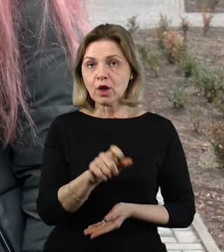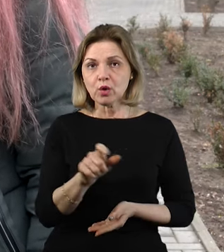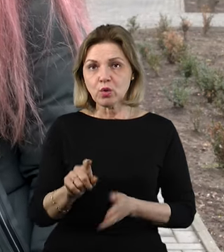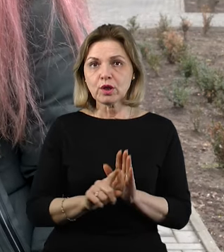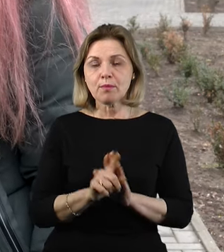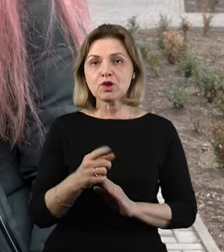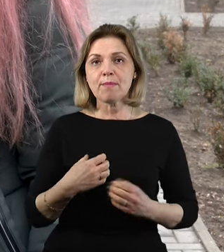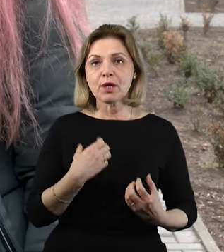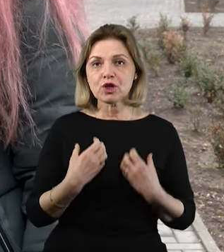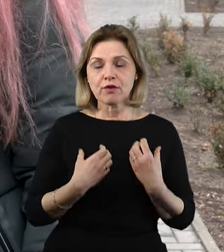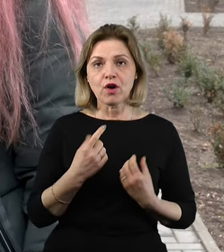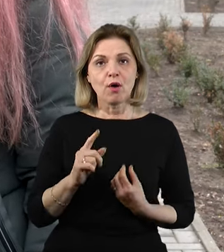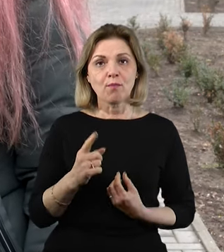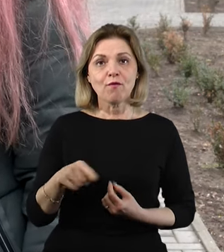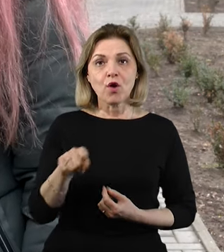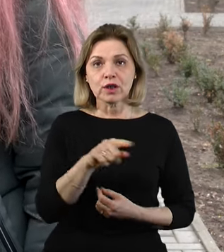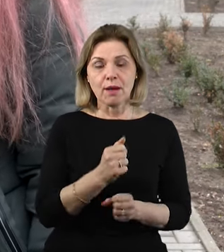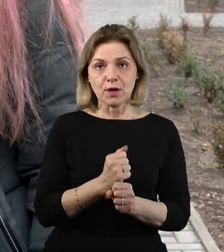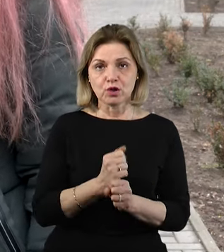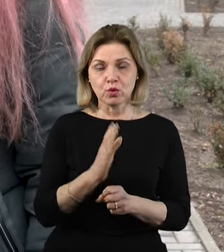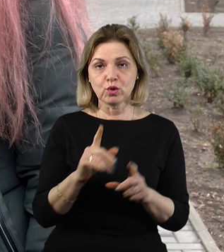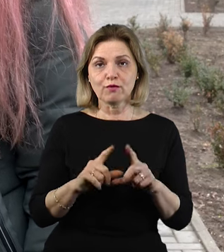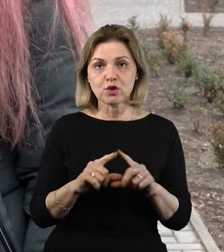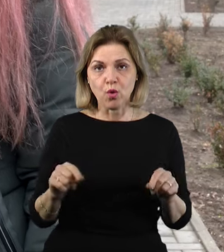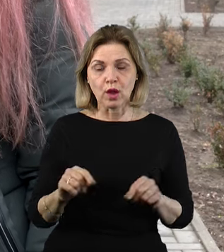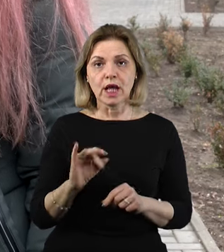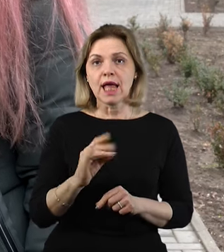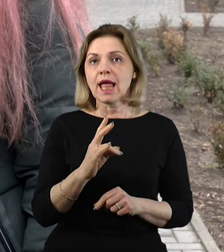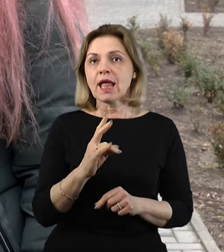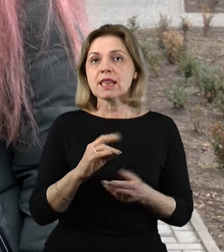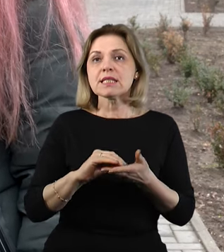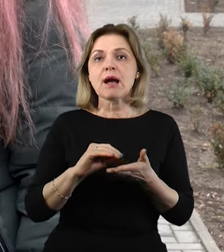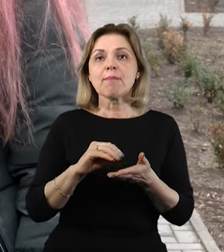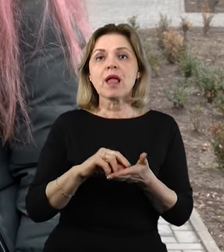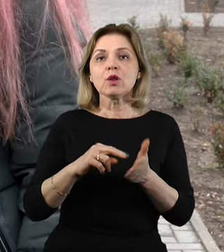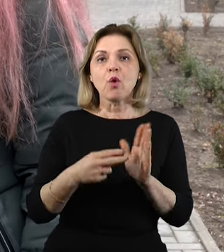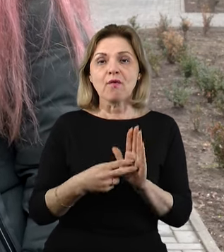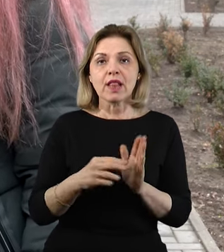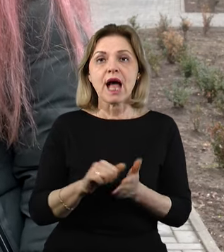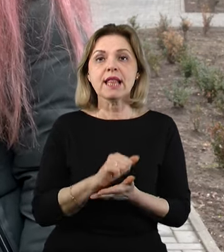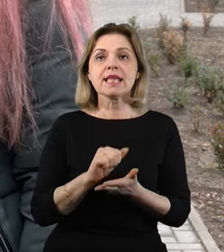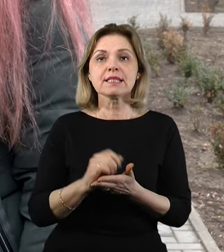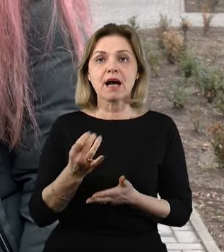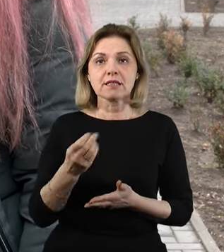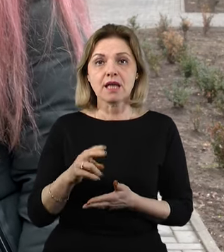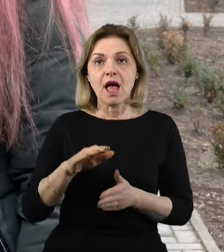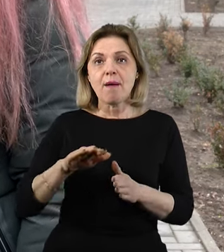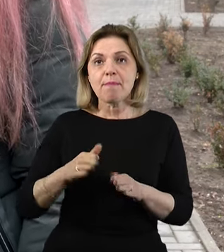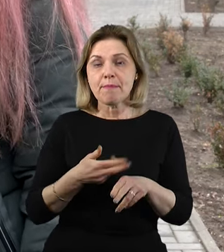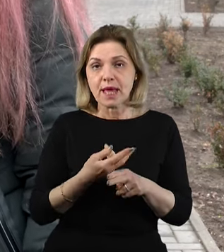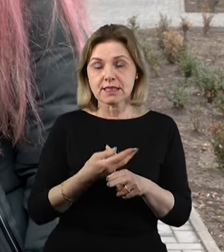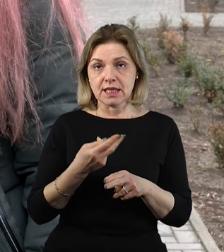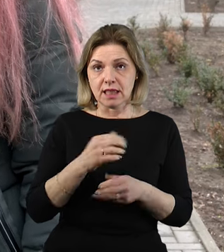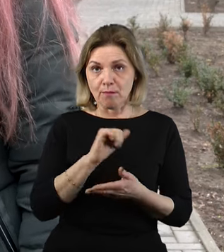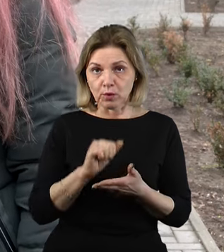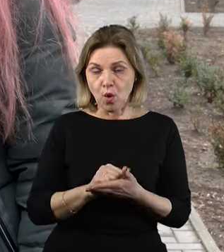переживати, так як вони працюють в школах, а у них на весну запланована атестація, то без диплому їх можуть просто не